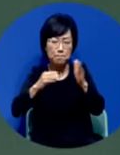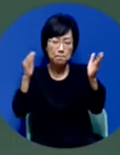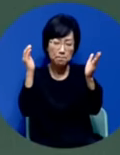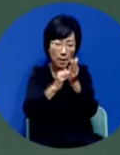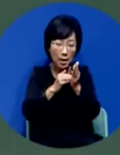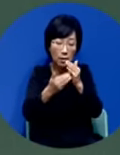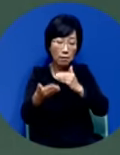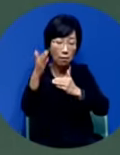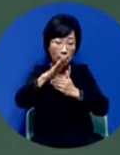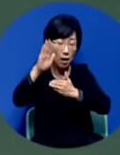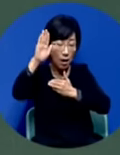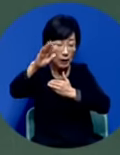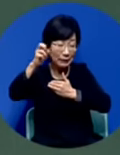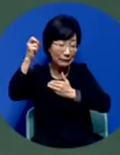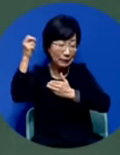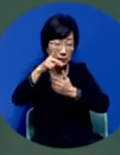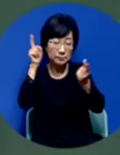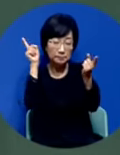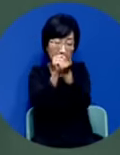못하니라.